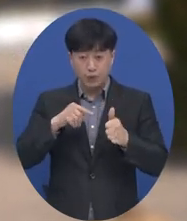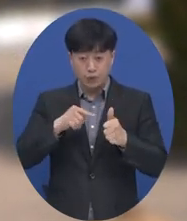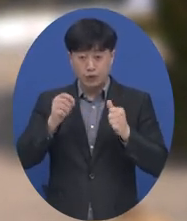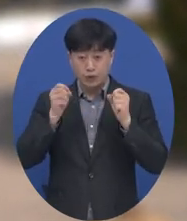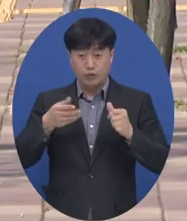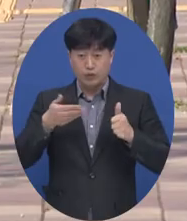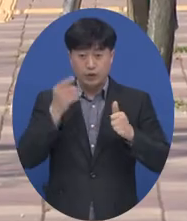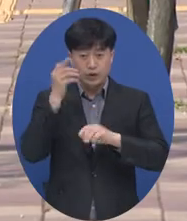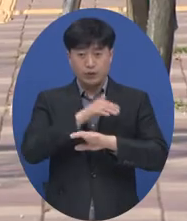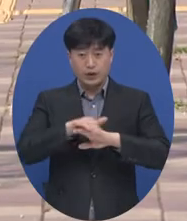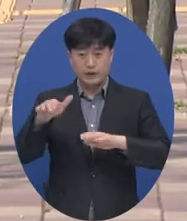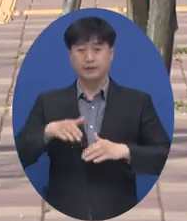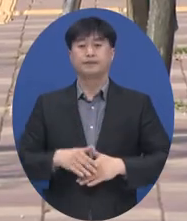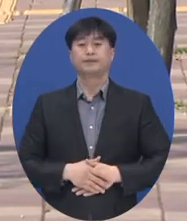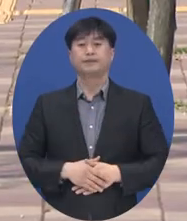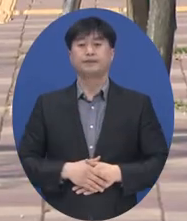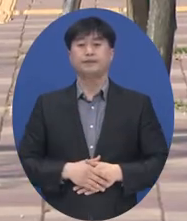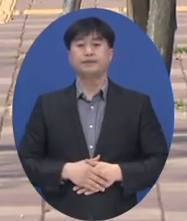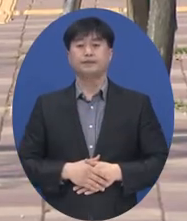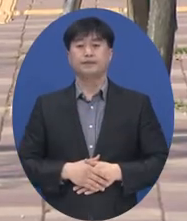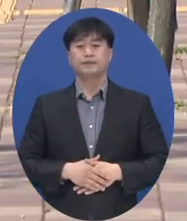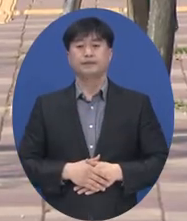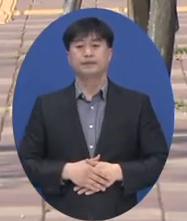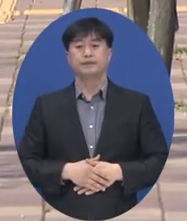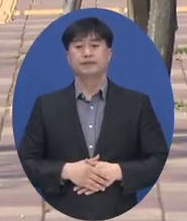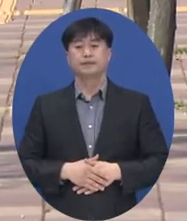예정입니다 경기중 tv 김태 입니다